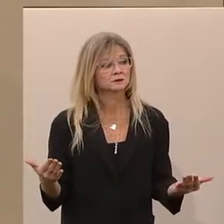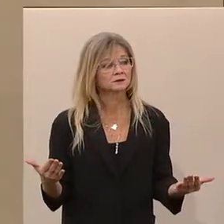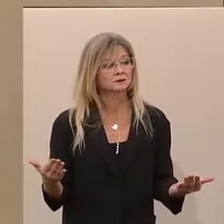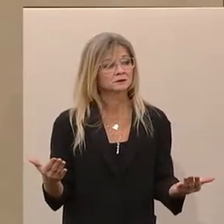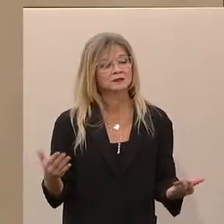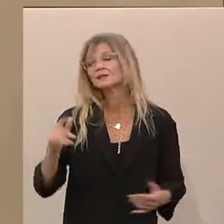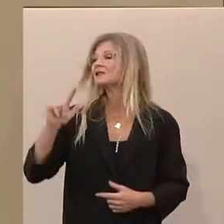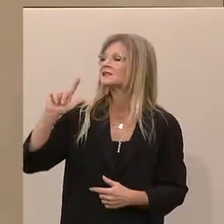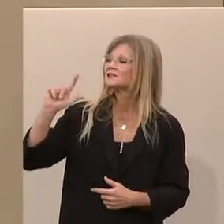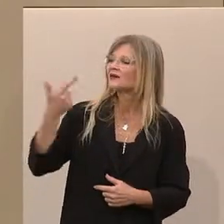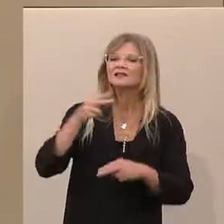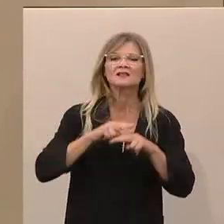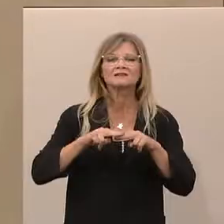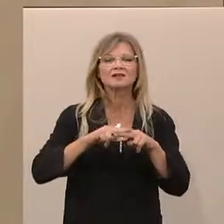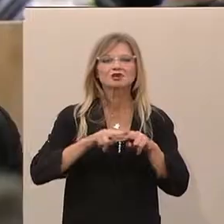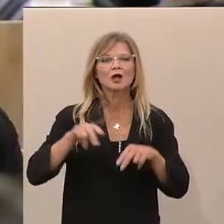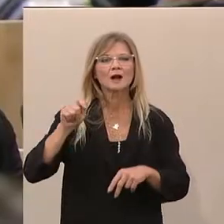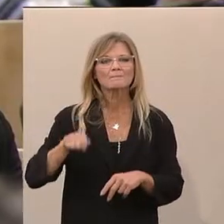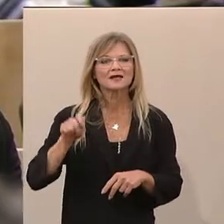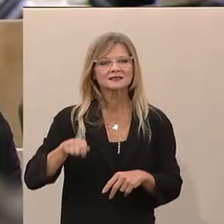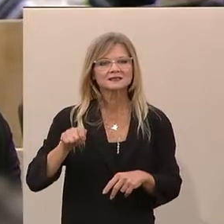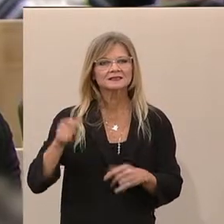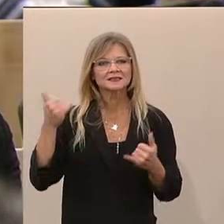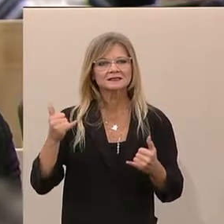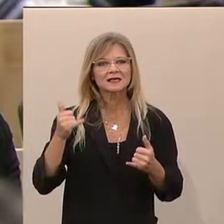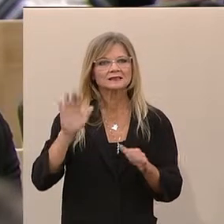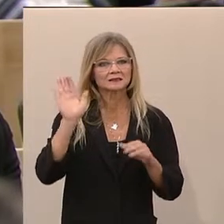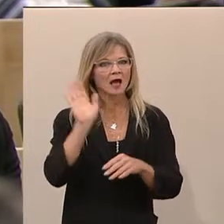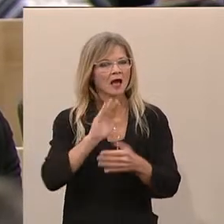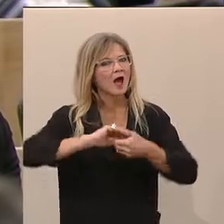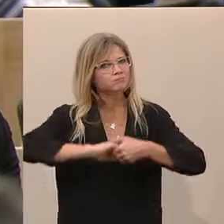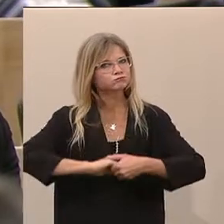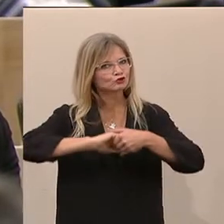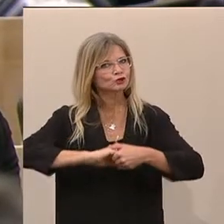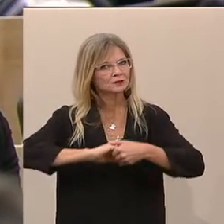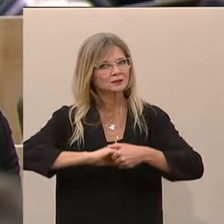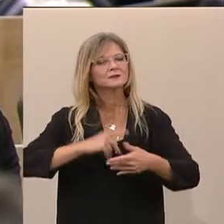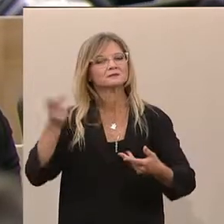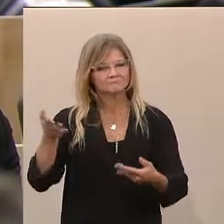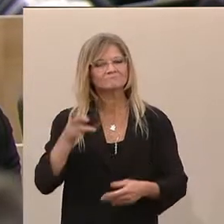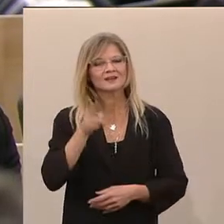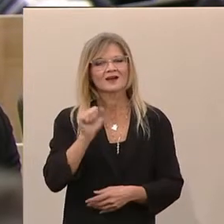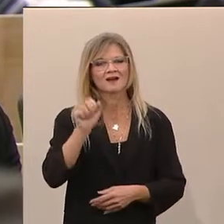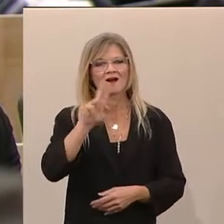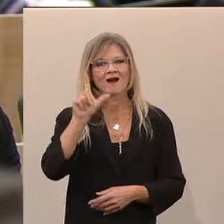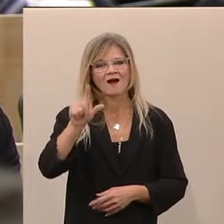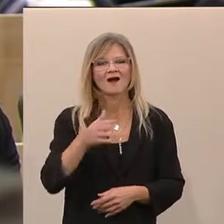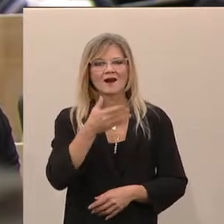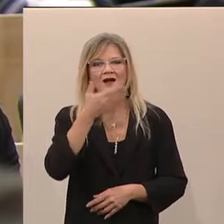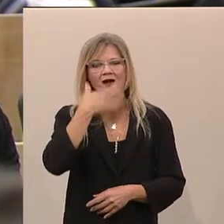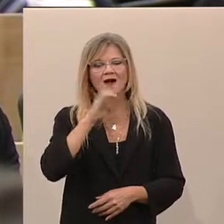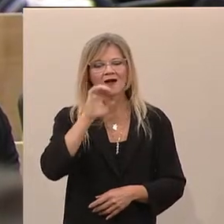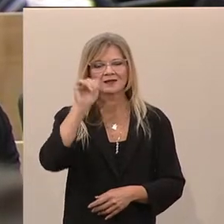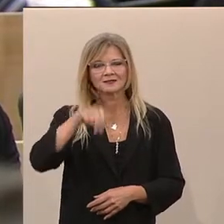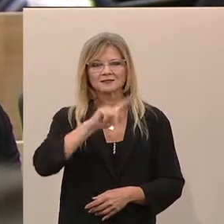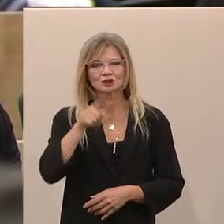scheidenden zweiten Nationalratspräsidenten Karl-Heinz Kopf zu bedanken, denn auch hier wurde das sehr, sehr verantwortungsbewusst gelebt und es gab in der Präsidiale